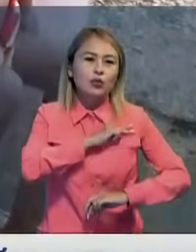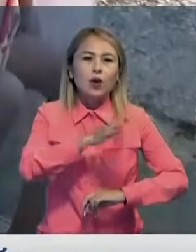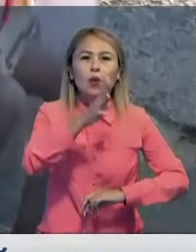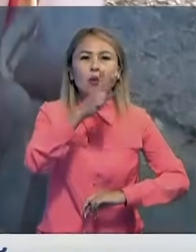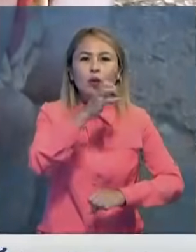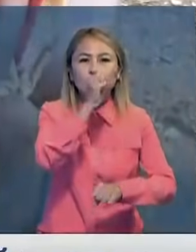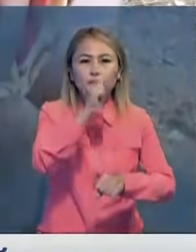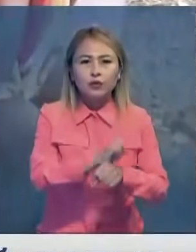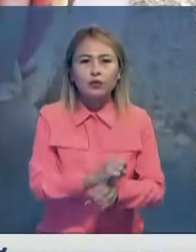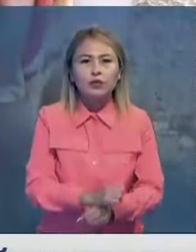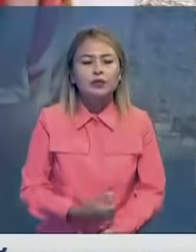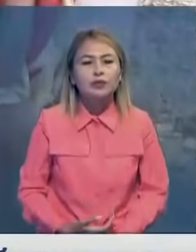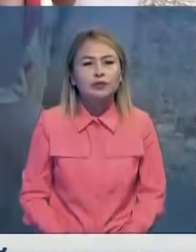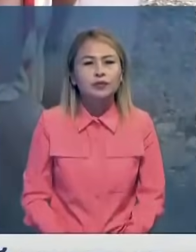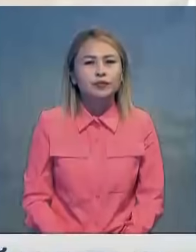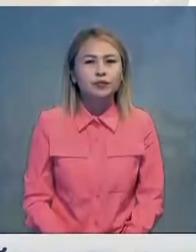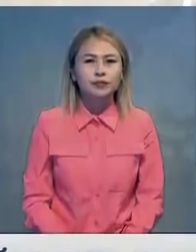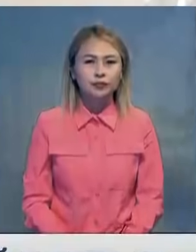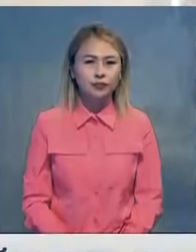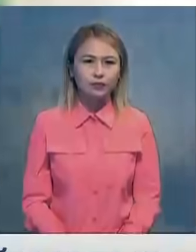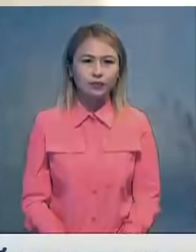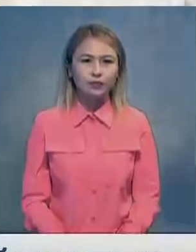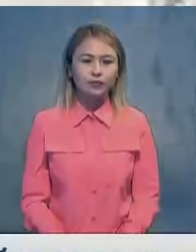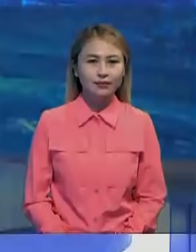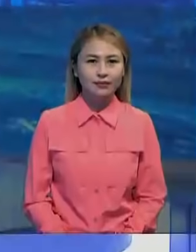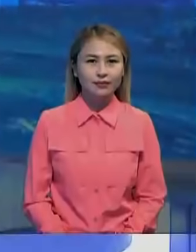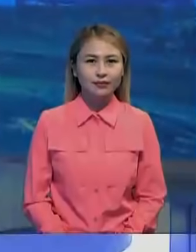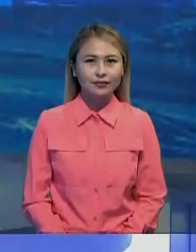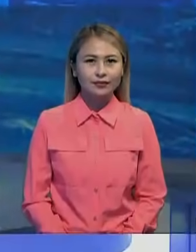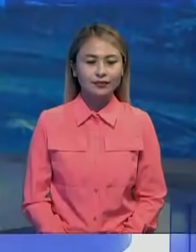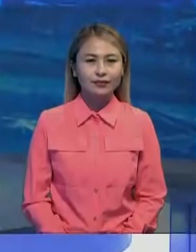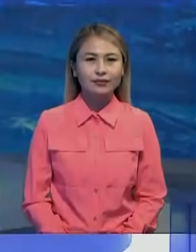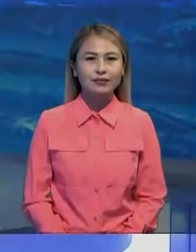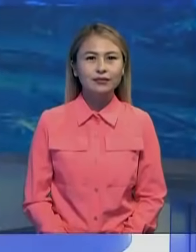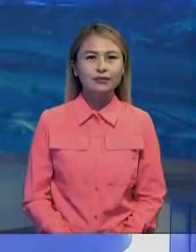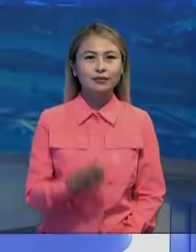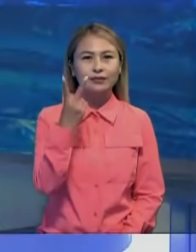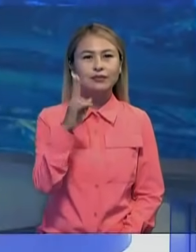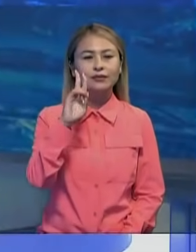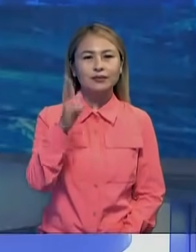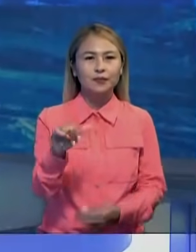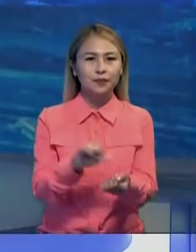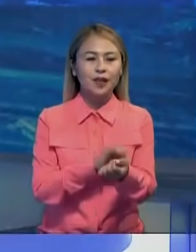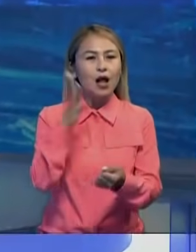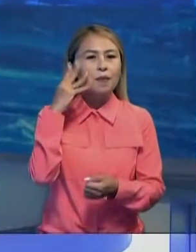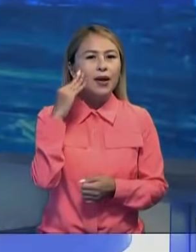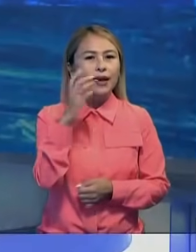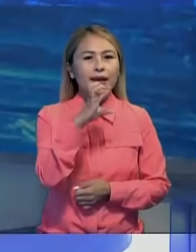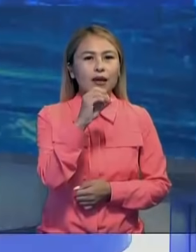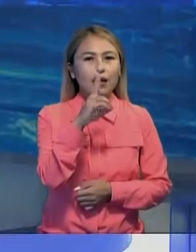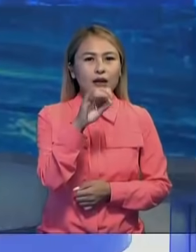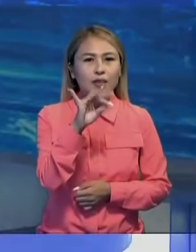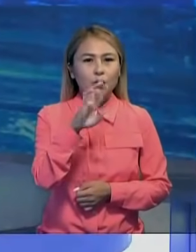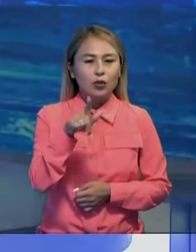құтқару жұмыстары уақытша тоқтатылған. Екі келі есірткі. Алматы